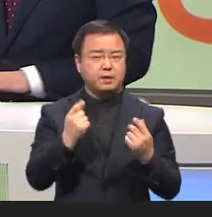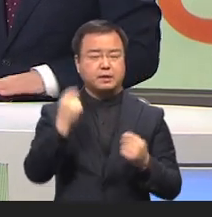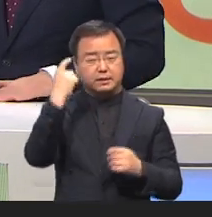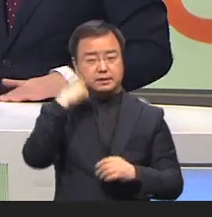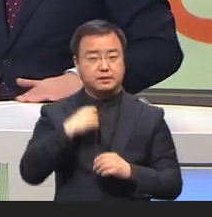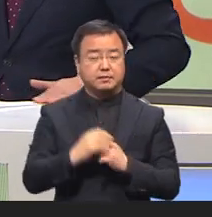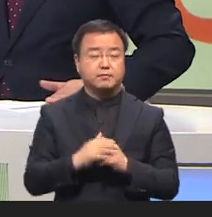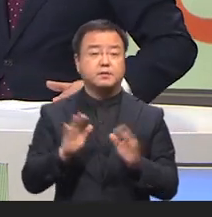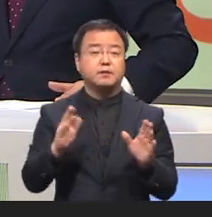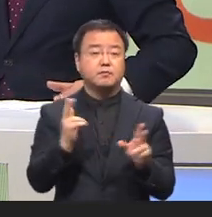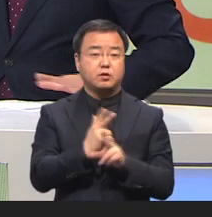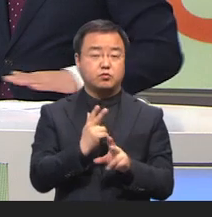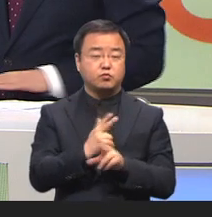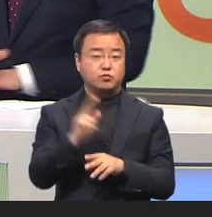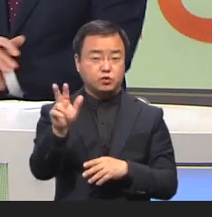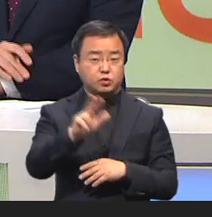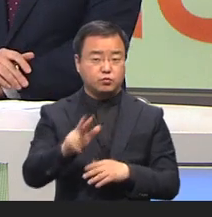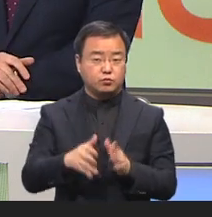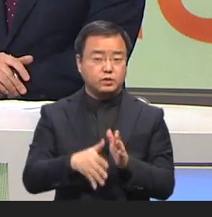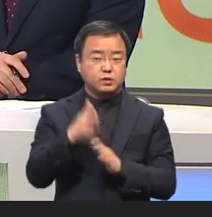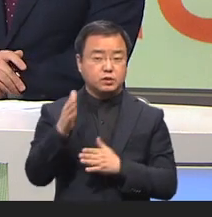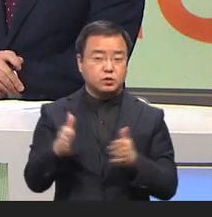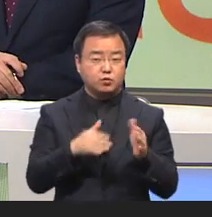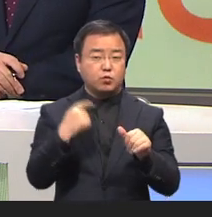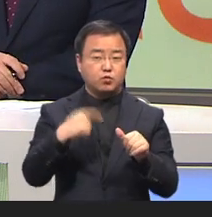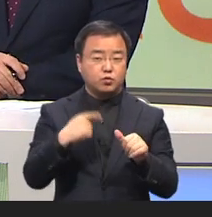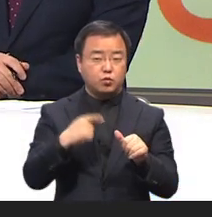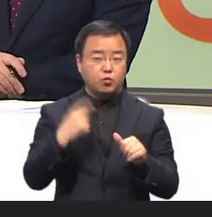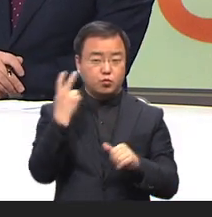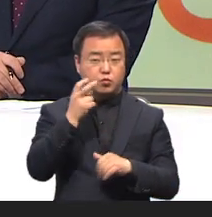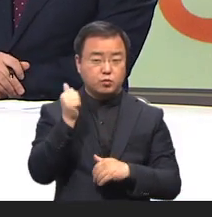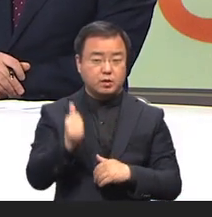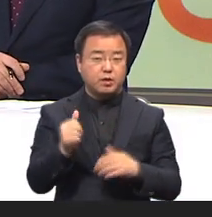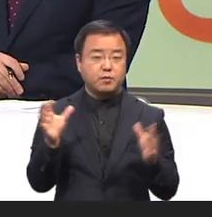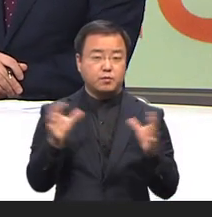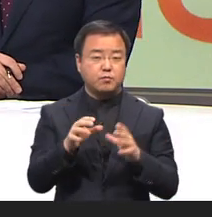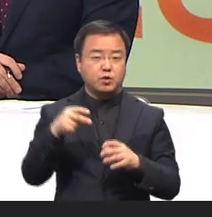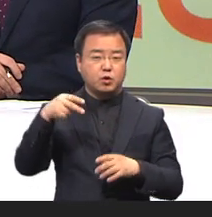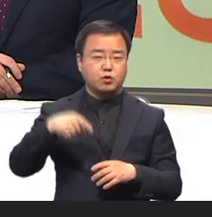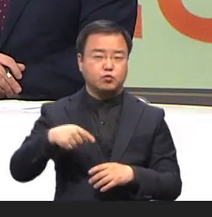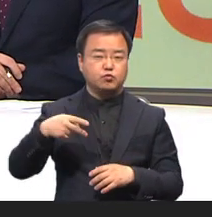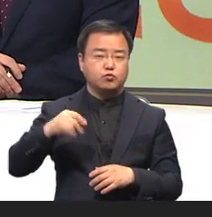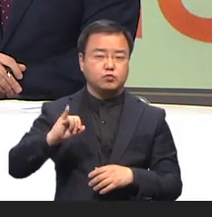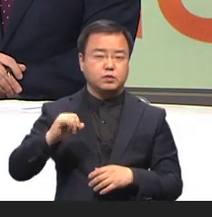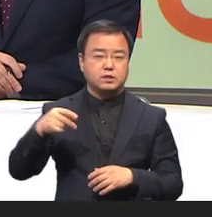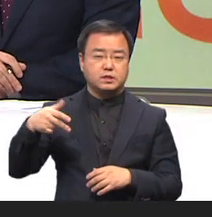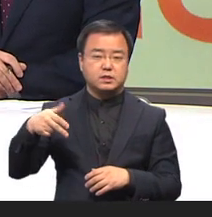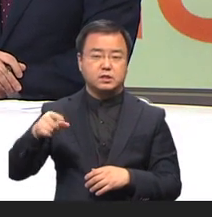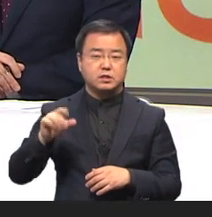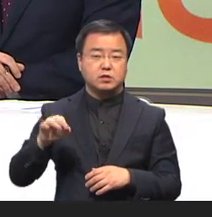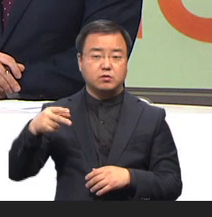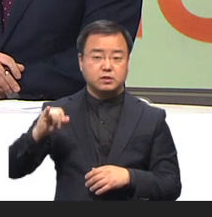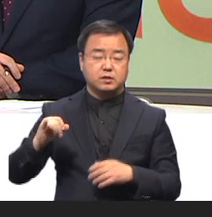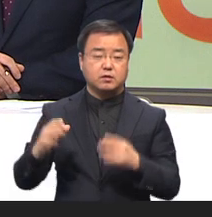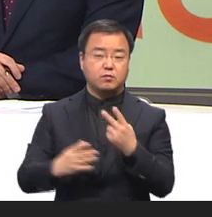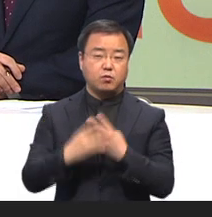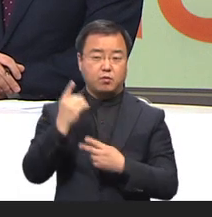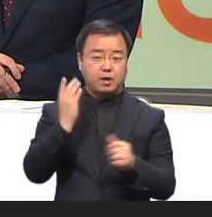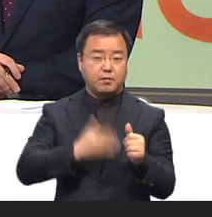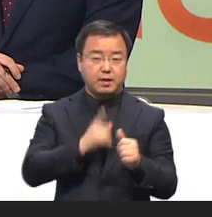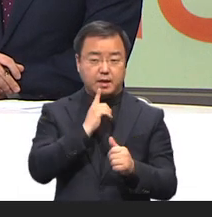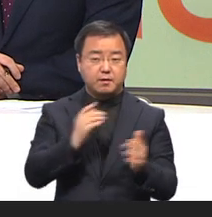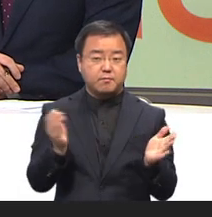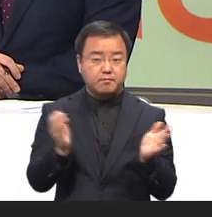다음으로 이번 주 전국 시도교육감들이 모여서요. 수시 정시를 통합하자는 제안을 내놨는데 네. 뭐 때마침 드라마 스카이캐슬